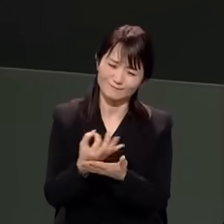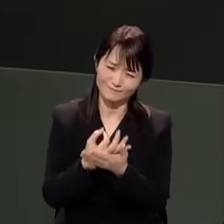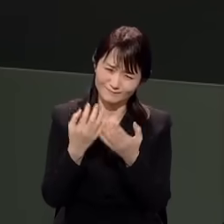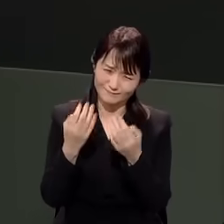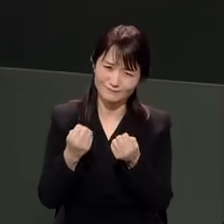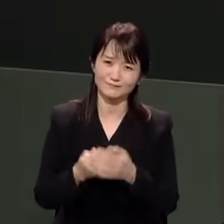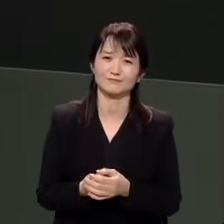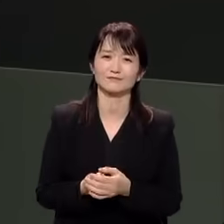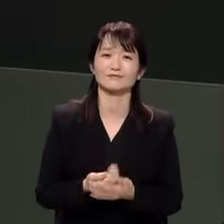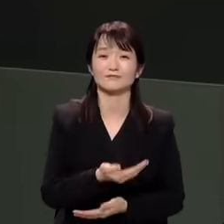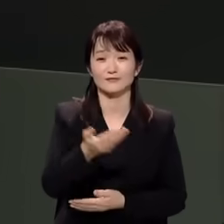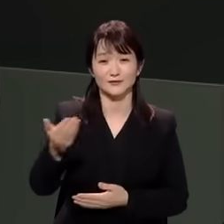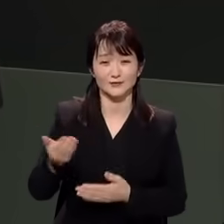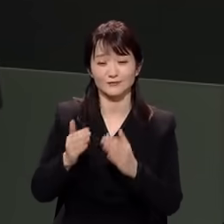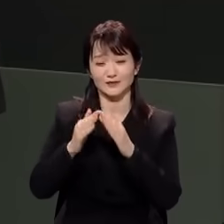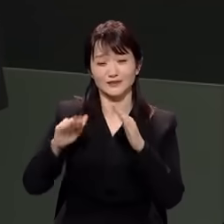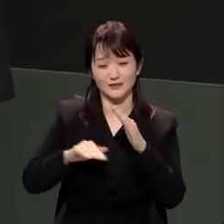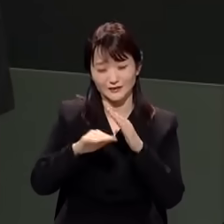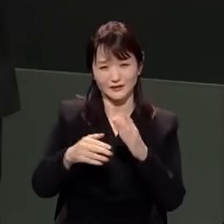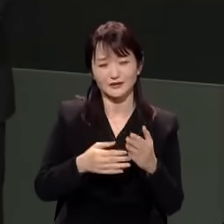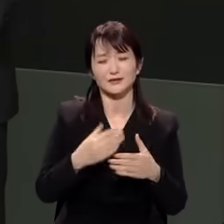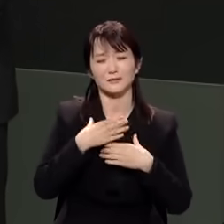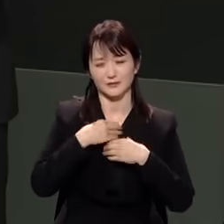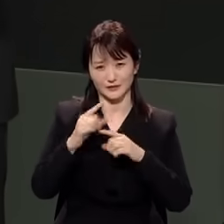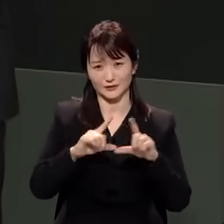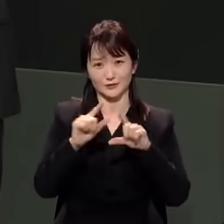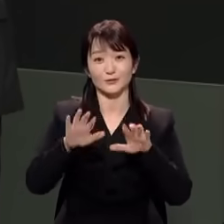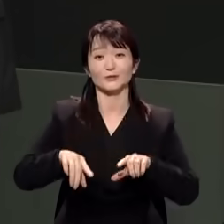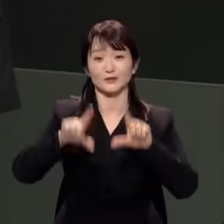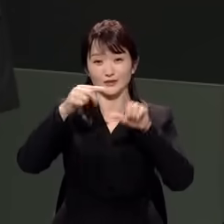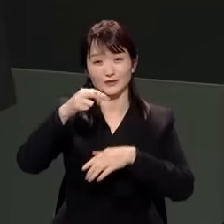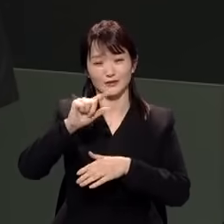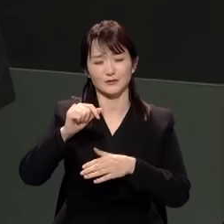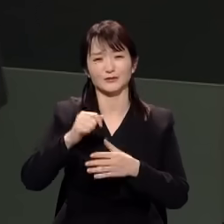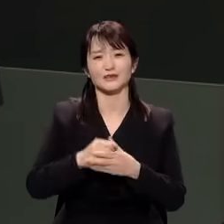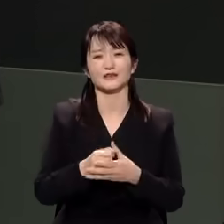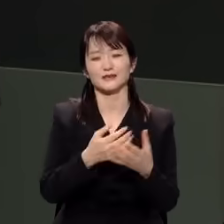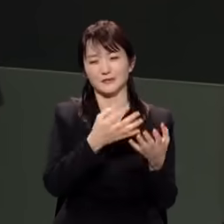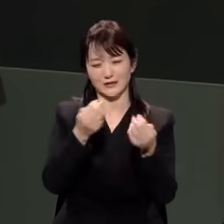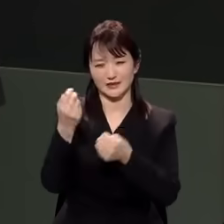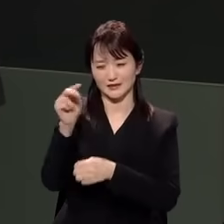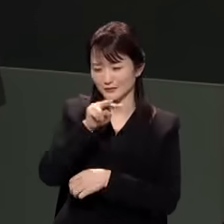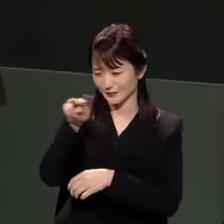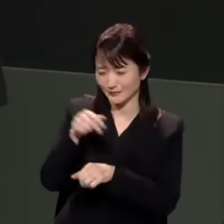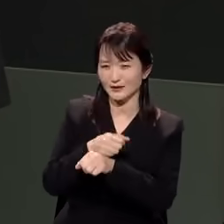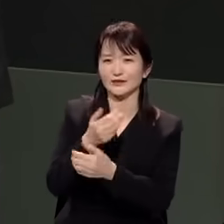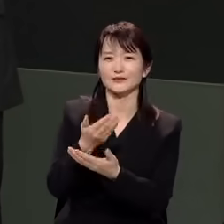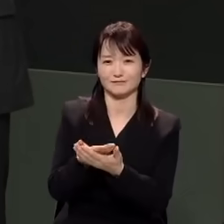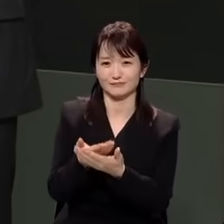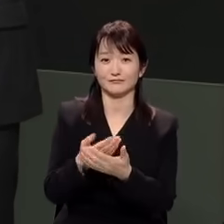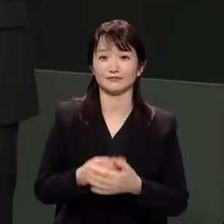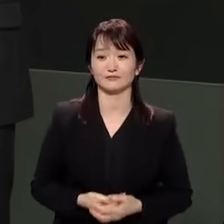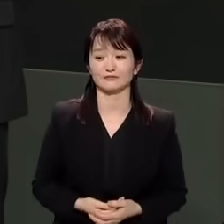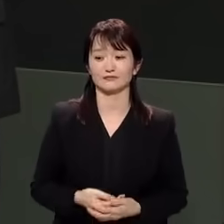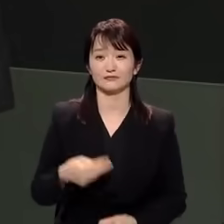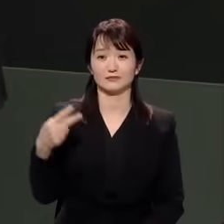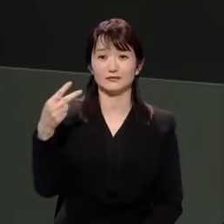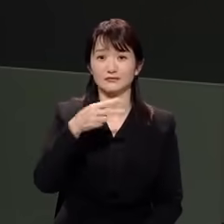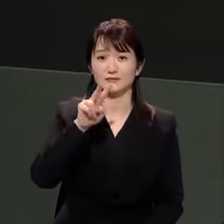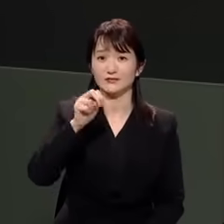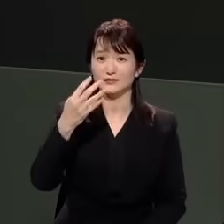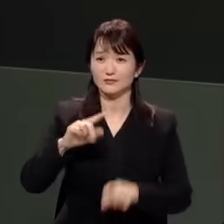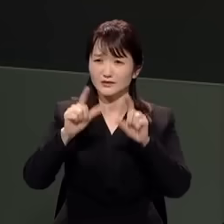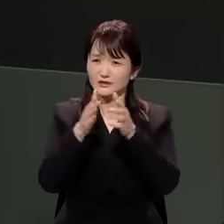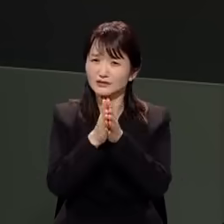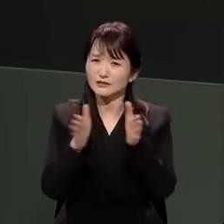댁내 평안하십시오. 올해도 사건반장 많이 사랑해 주시고 함께 해 주셨으면 합니다. 자, 그런데 2024년